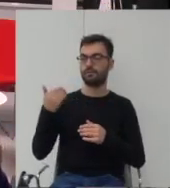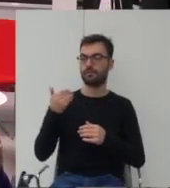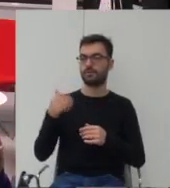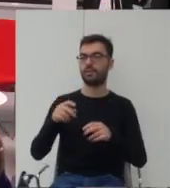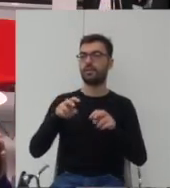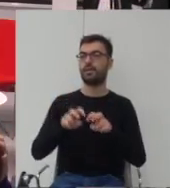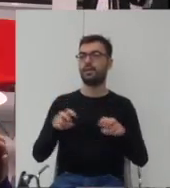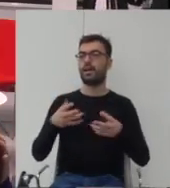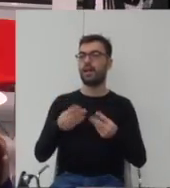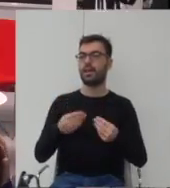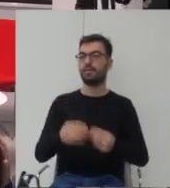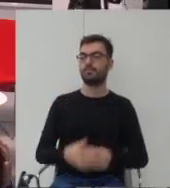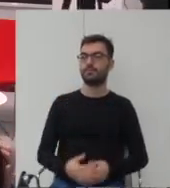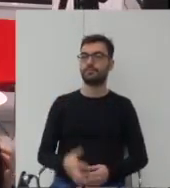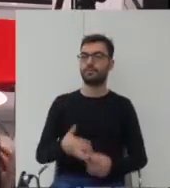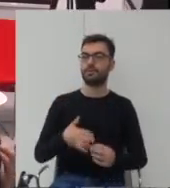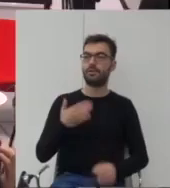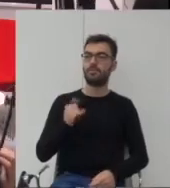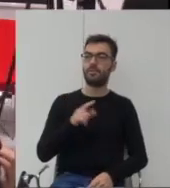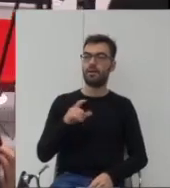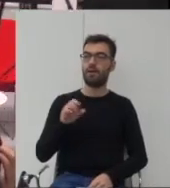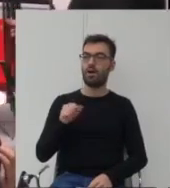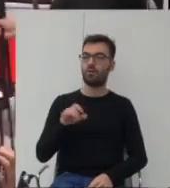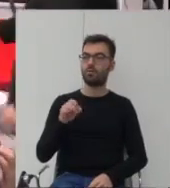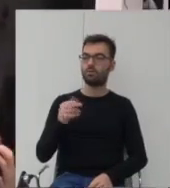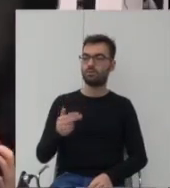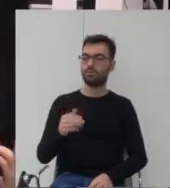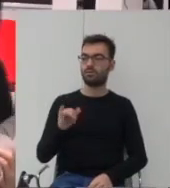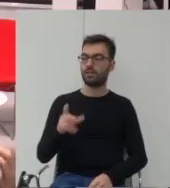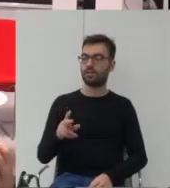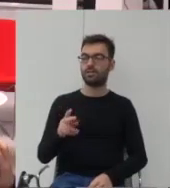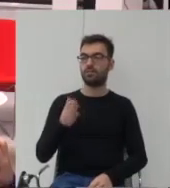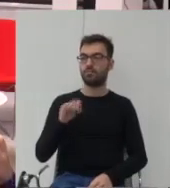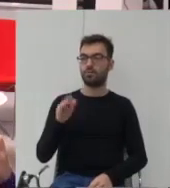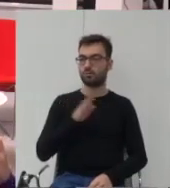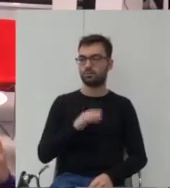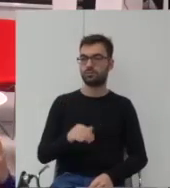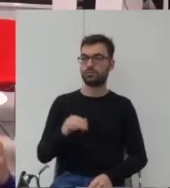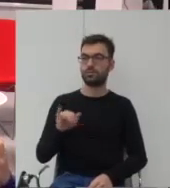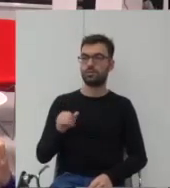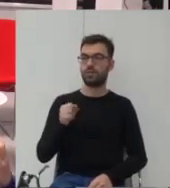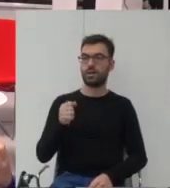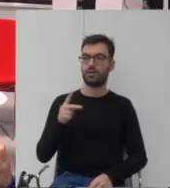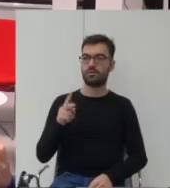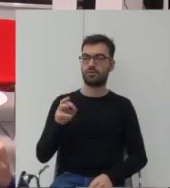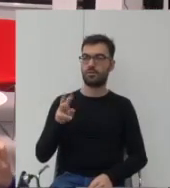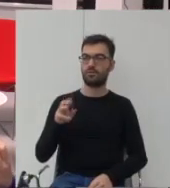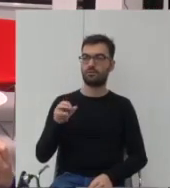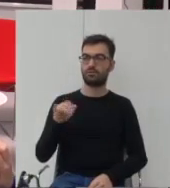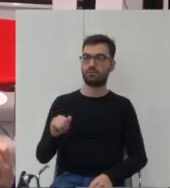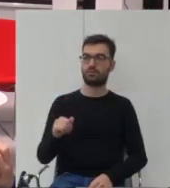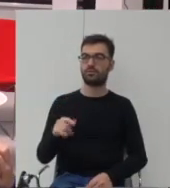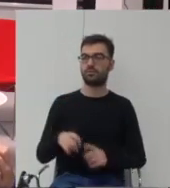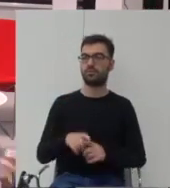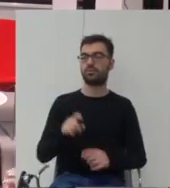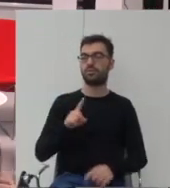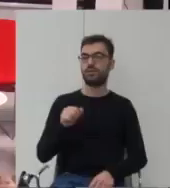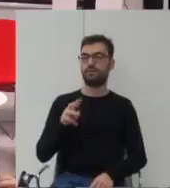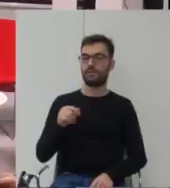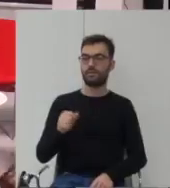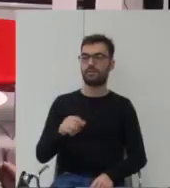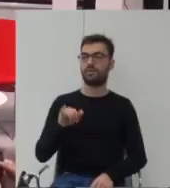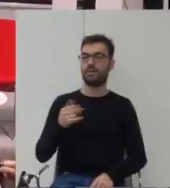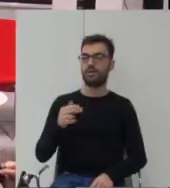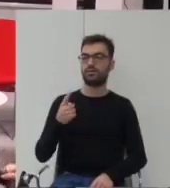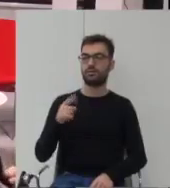na naszych kanapach. Michał Augustyn, Andrzej Gusz i Maciej Łebkowski oraz Anna Zawadzka i